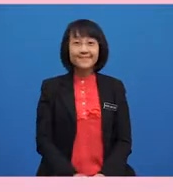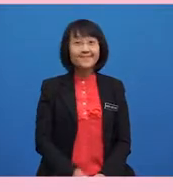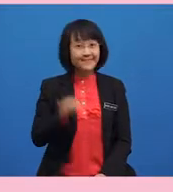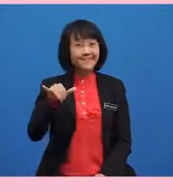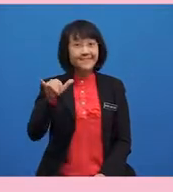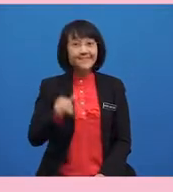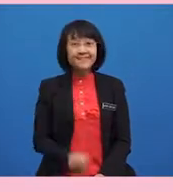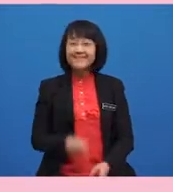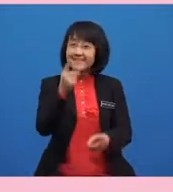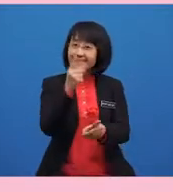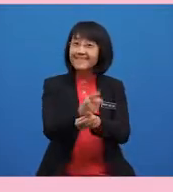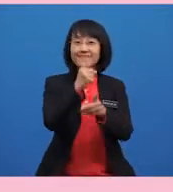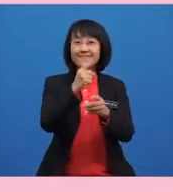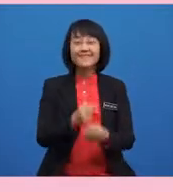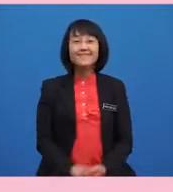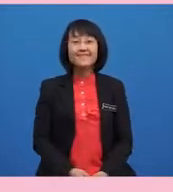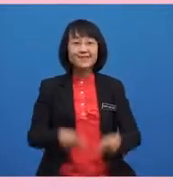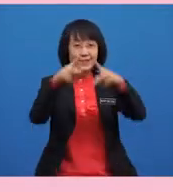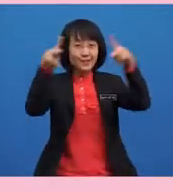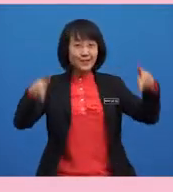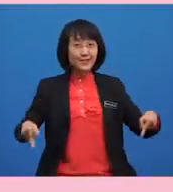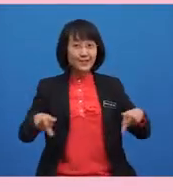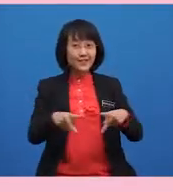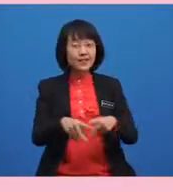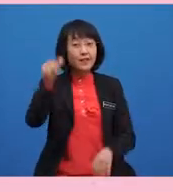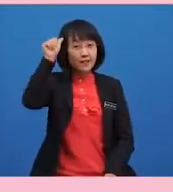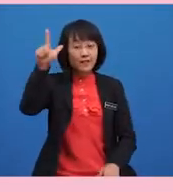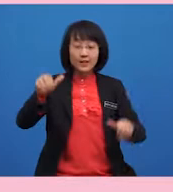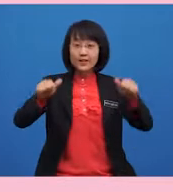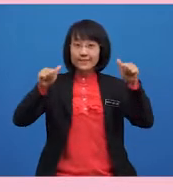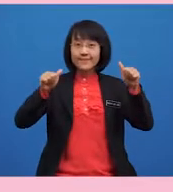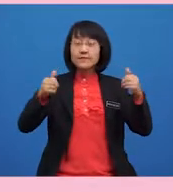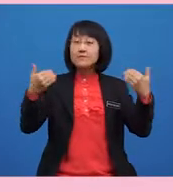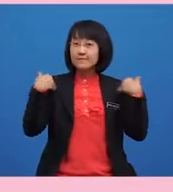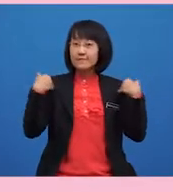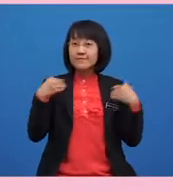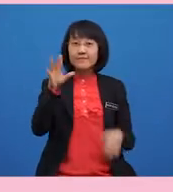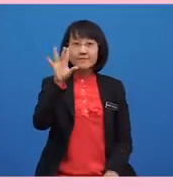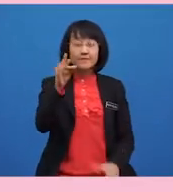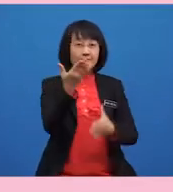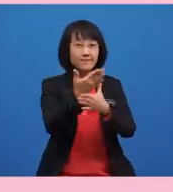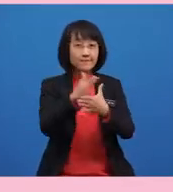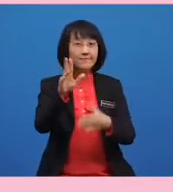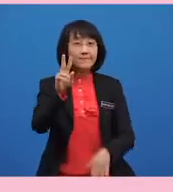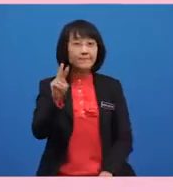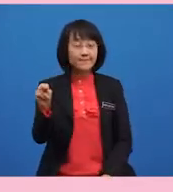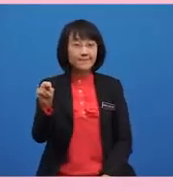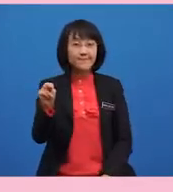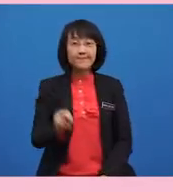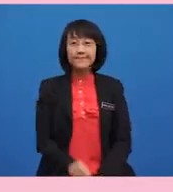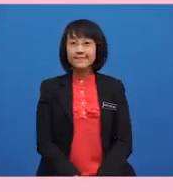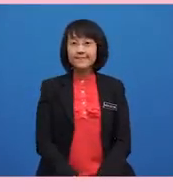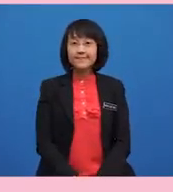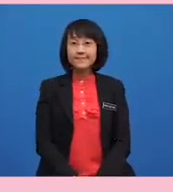1, 2, 3, 4, 5, 6, 7, 8. Ya, betul. Poster yang dipegang oleh Ali mempunyai 8